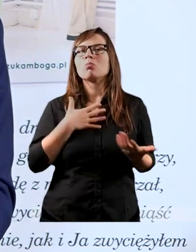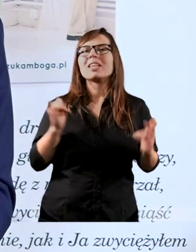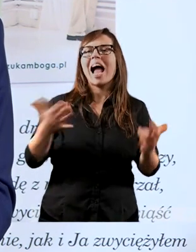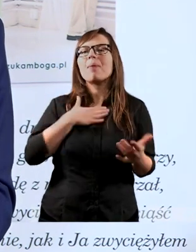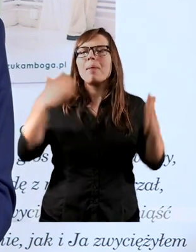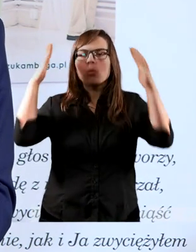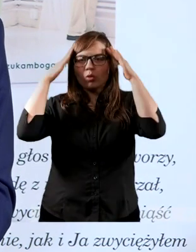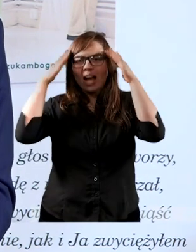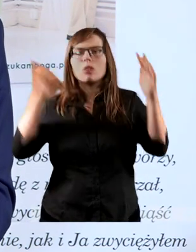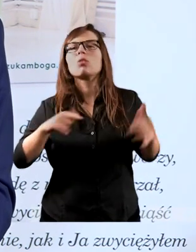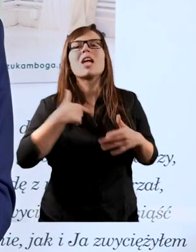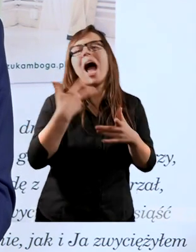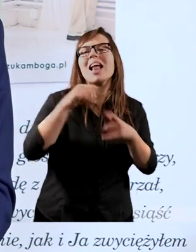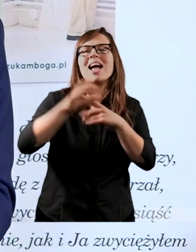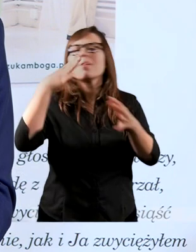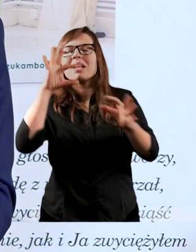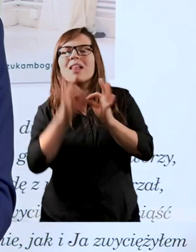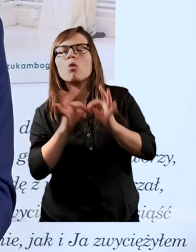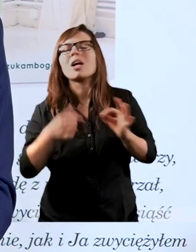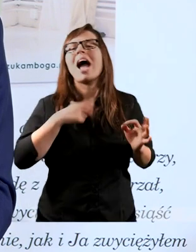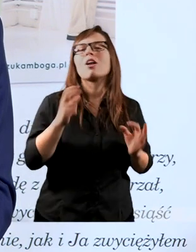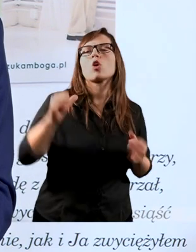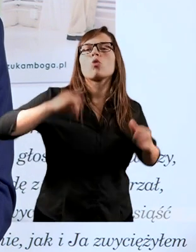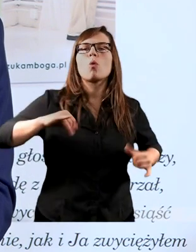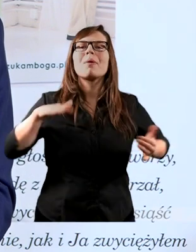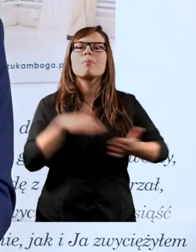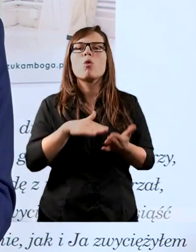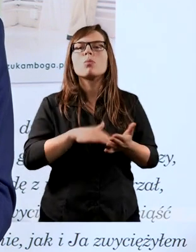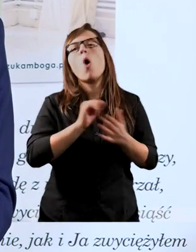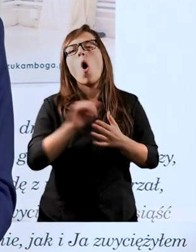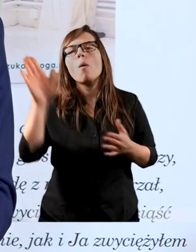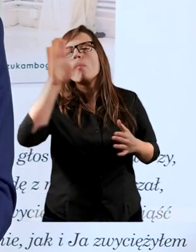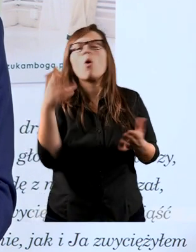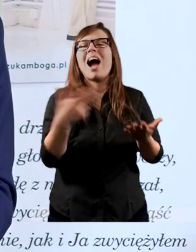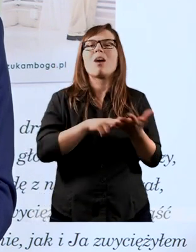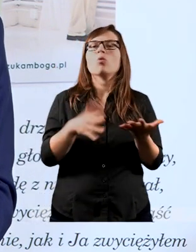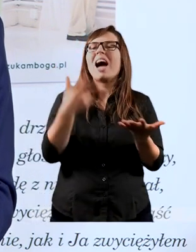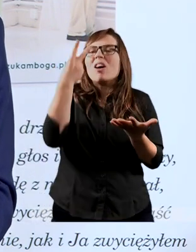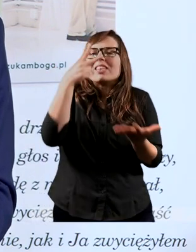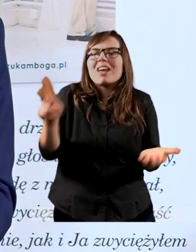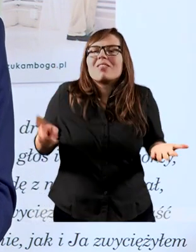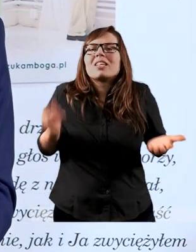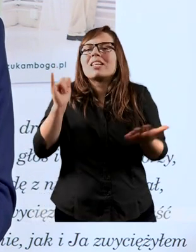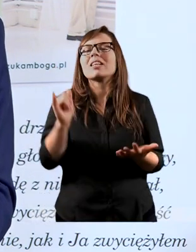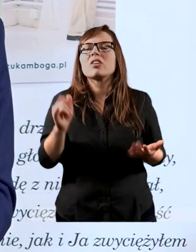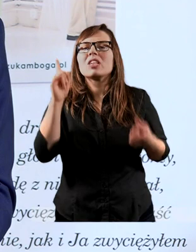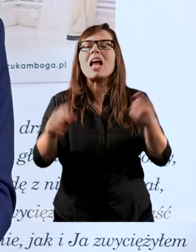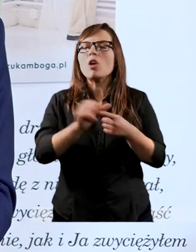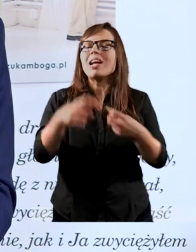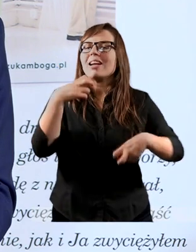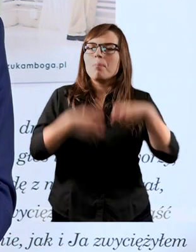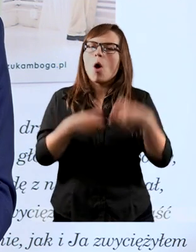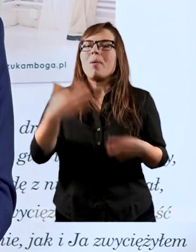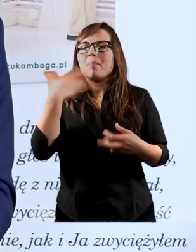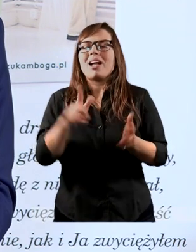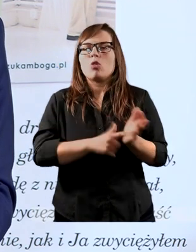uświadomić sobie, przyznać, że jestem niedoskonały, że ja czegoś potrzebuję od jakiegoś Boga, którego nawet nie widzę. I tu też jest problem